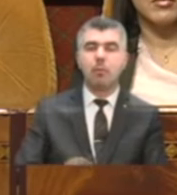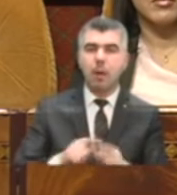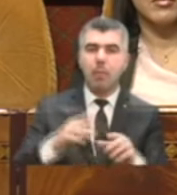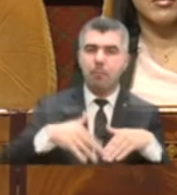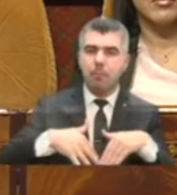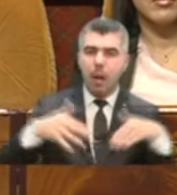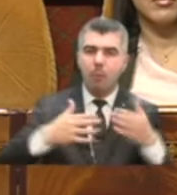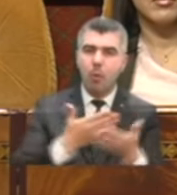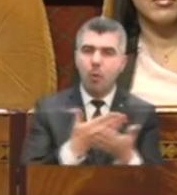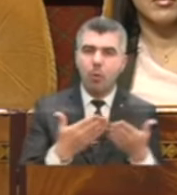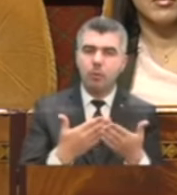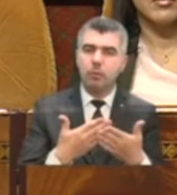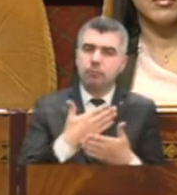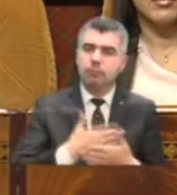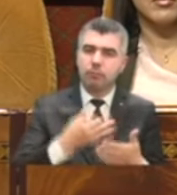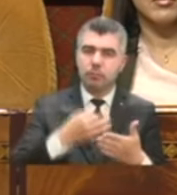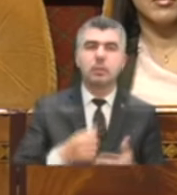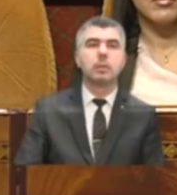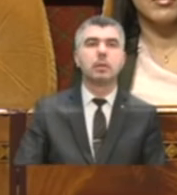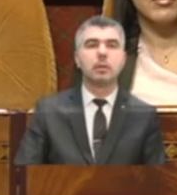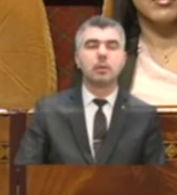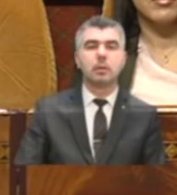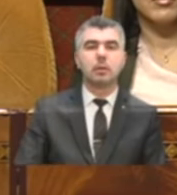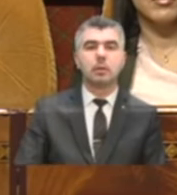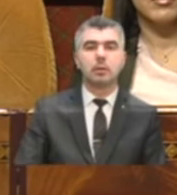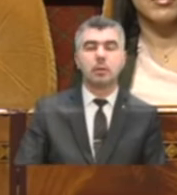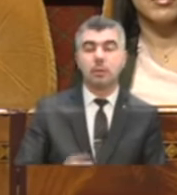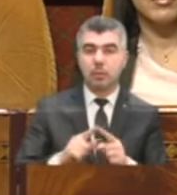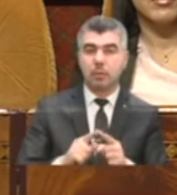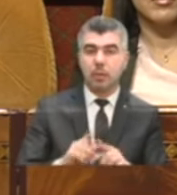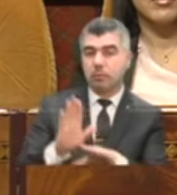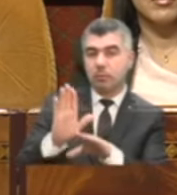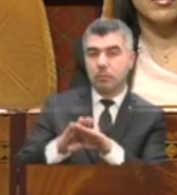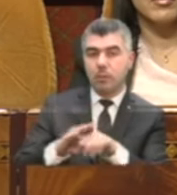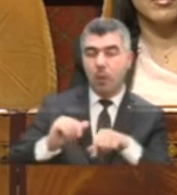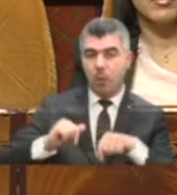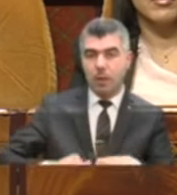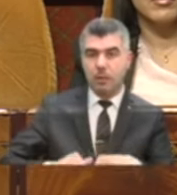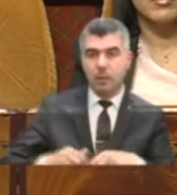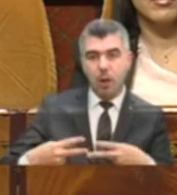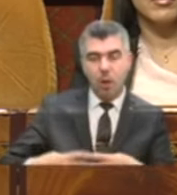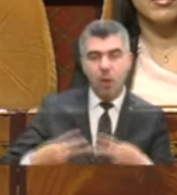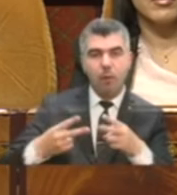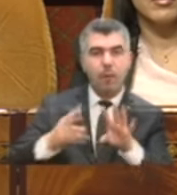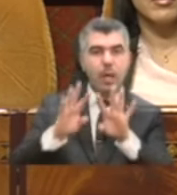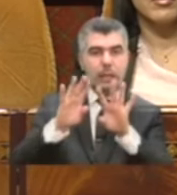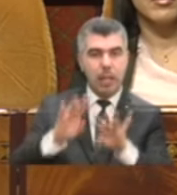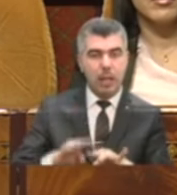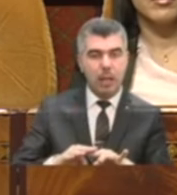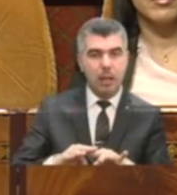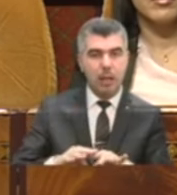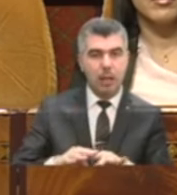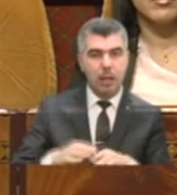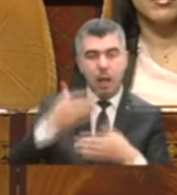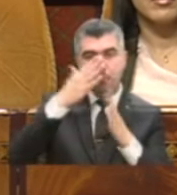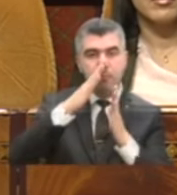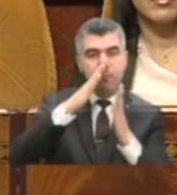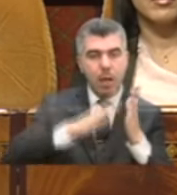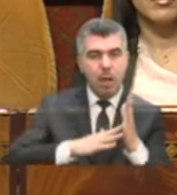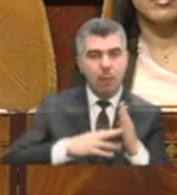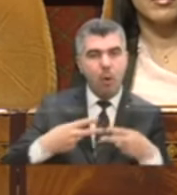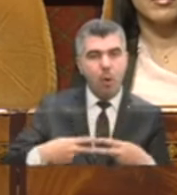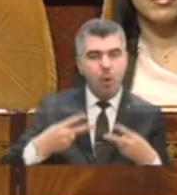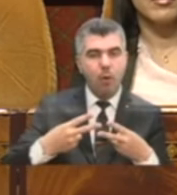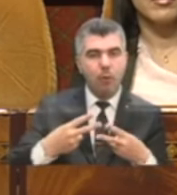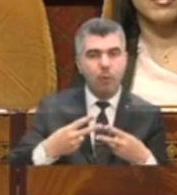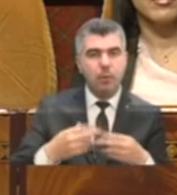افتخروا بها أمام المنتظم الدولي. ولهذا السيدة الوزيرة ندعوكم لعرض التقرير الوطني للمملكة المغربية حول إعلان ومنهاج